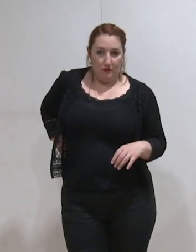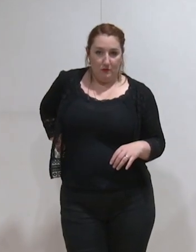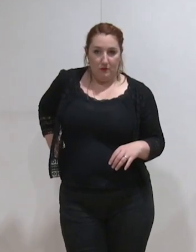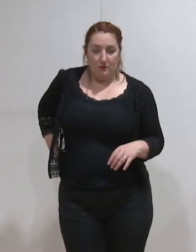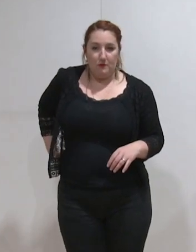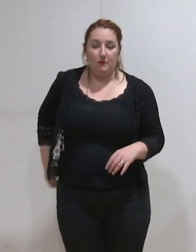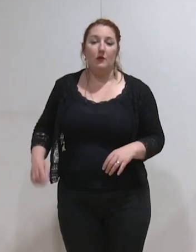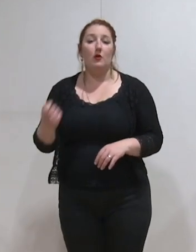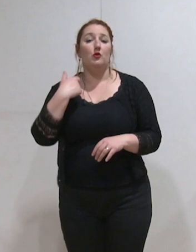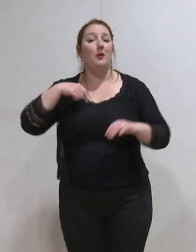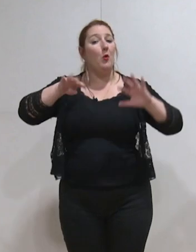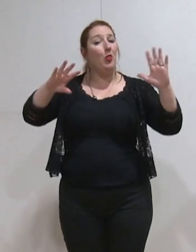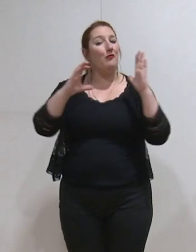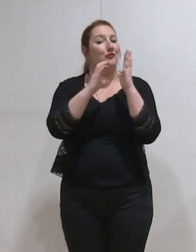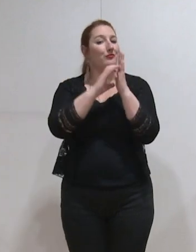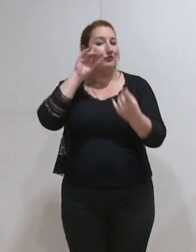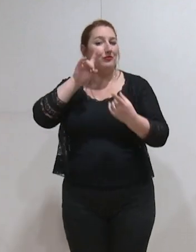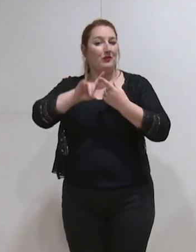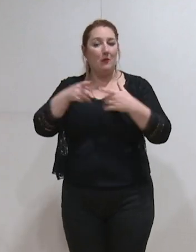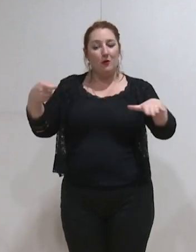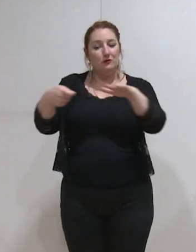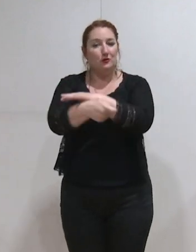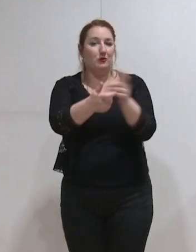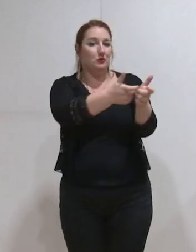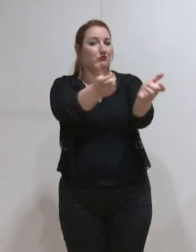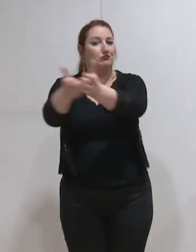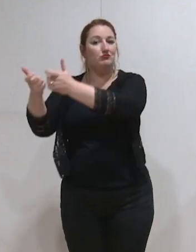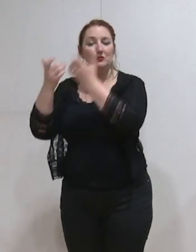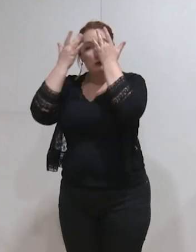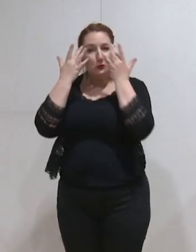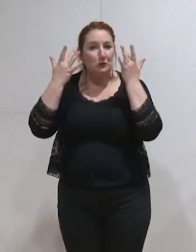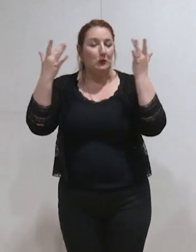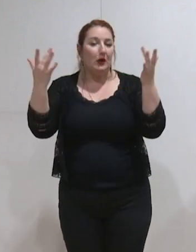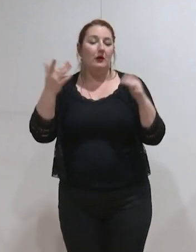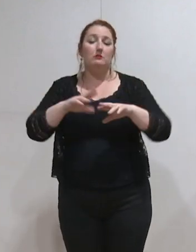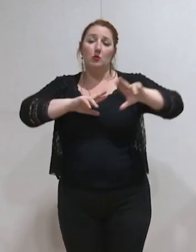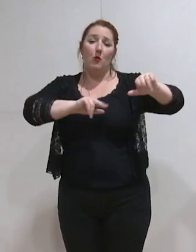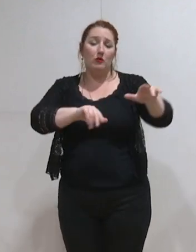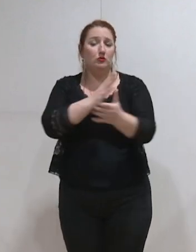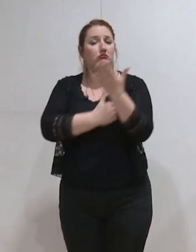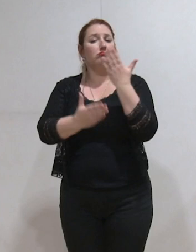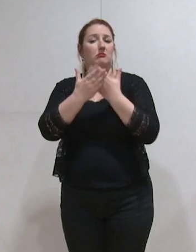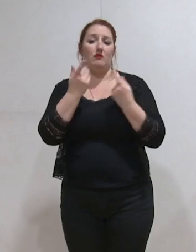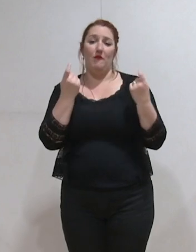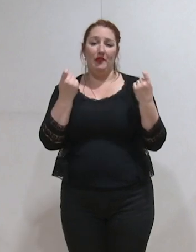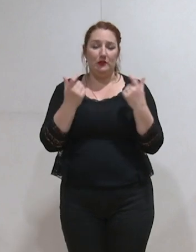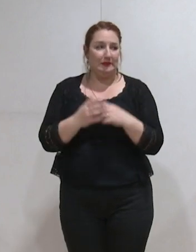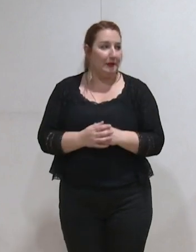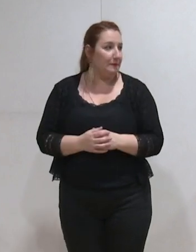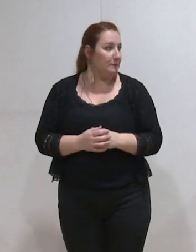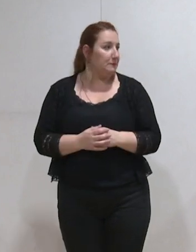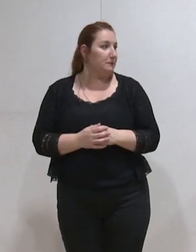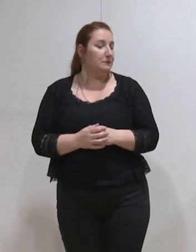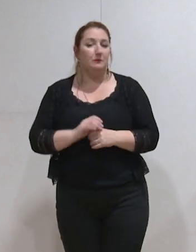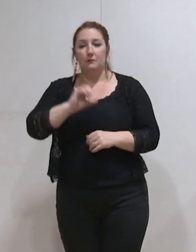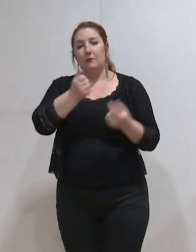donc porte sur des attributions de subvention aux opérateurs culturels grenaubois il s'agit de convention et d'avenant financier après passage en